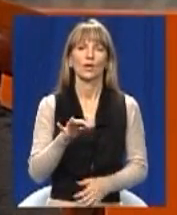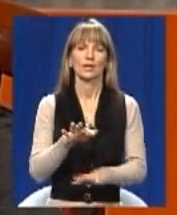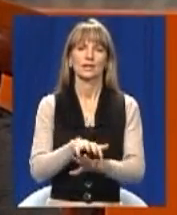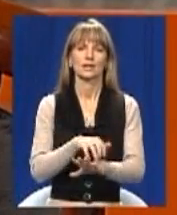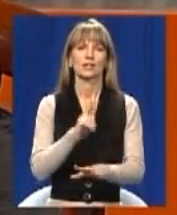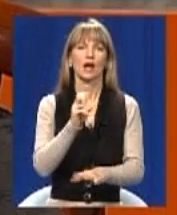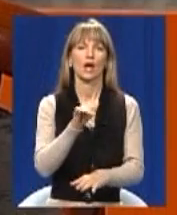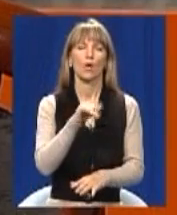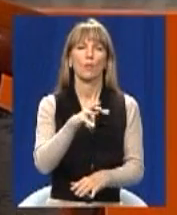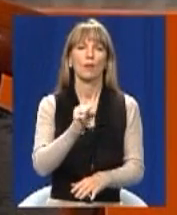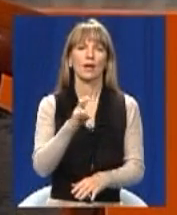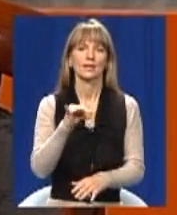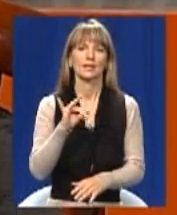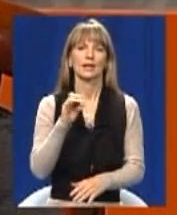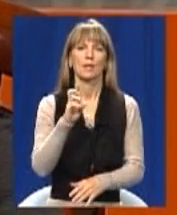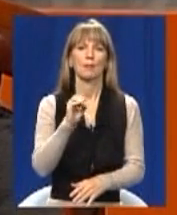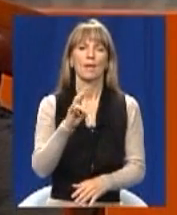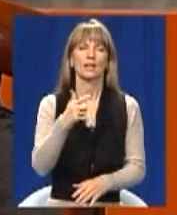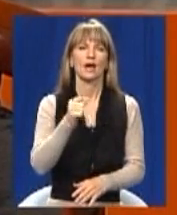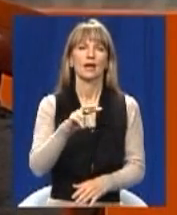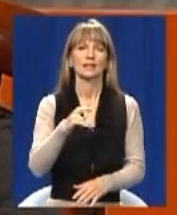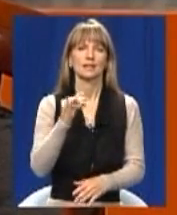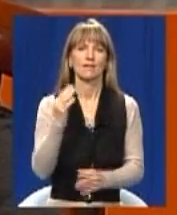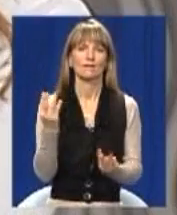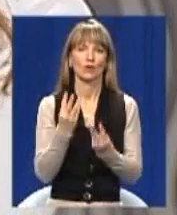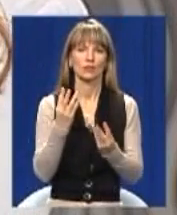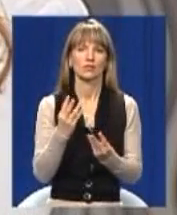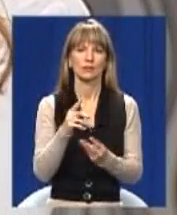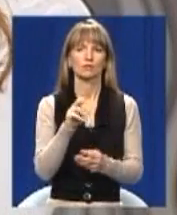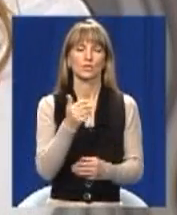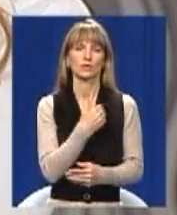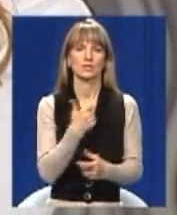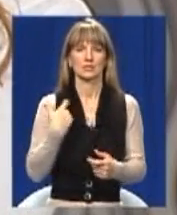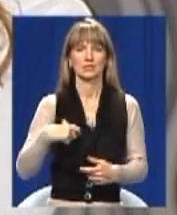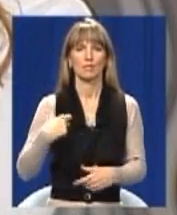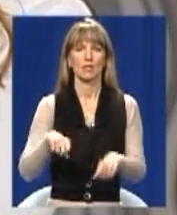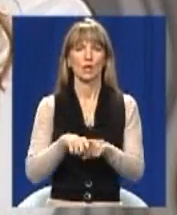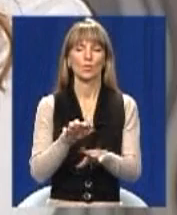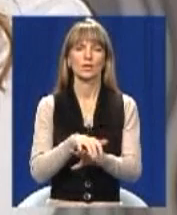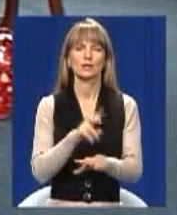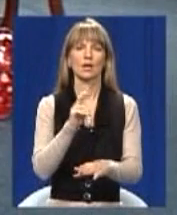кішку каомані та бенгальських вогників. А взагалі хотіла б собі таку кицьку каомани?